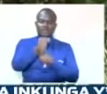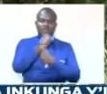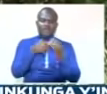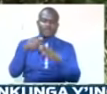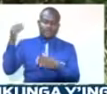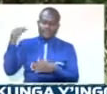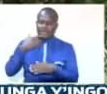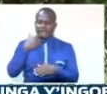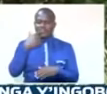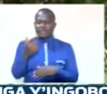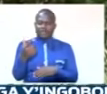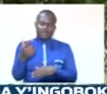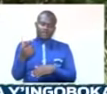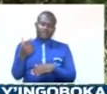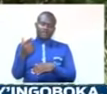bwara